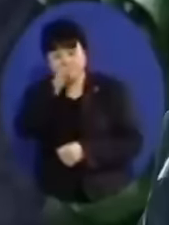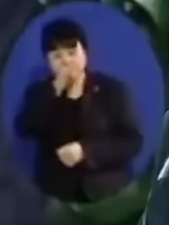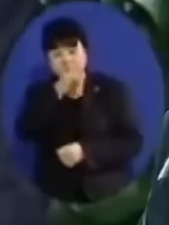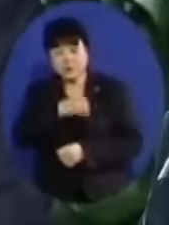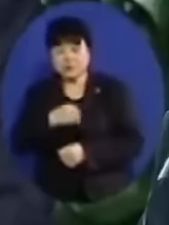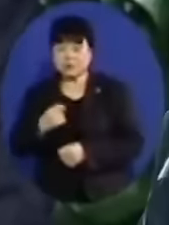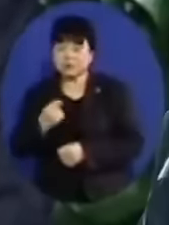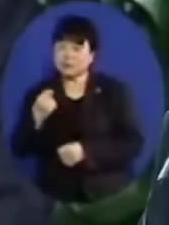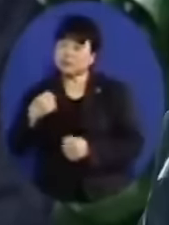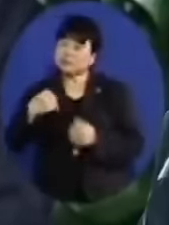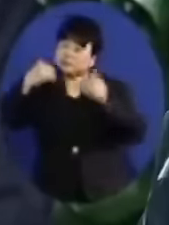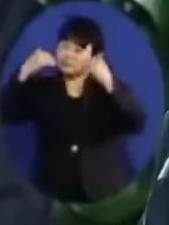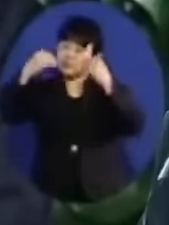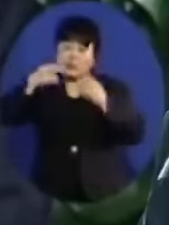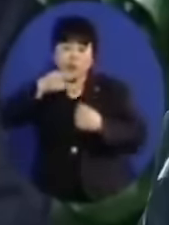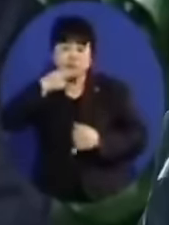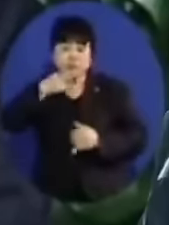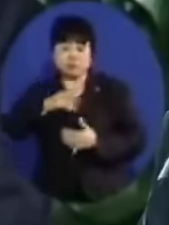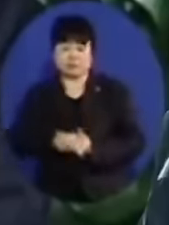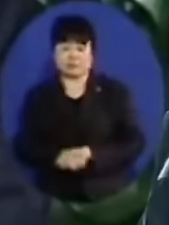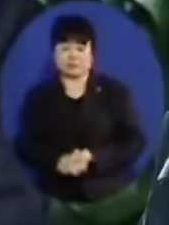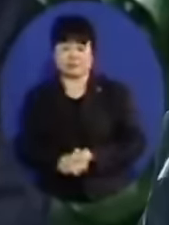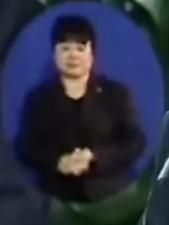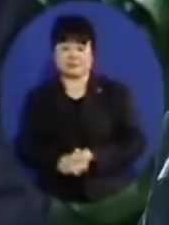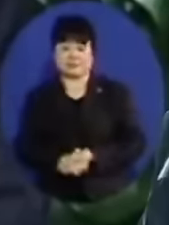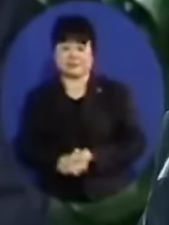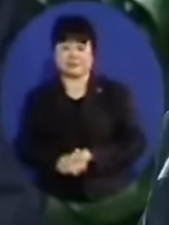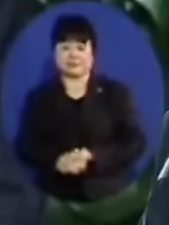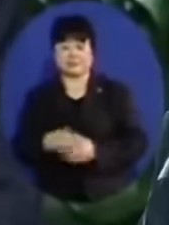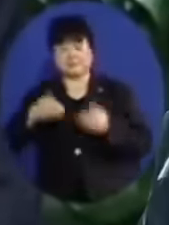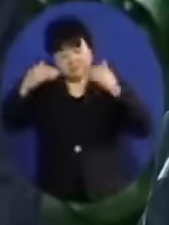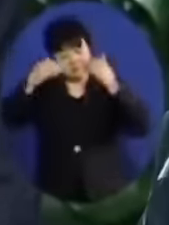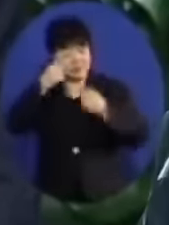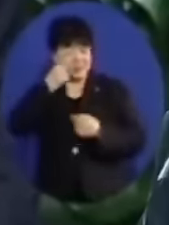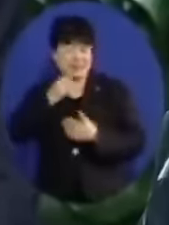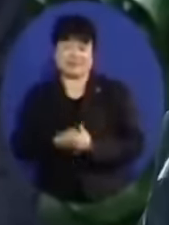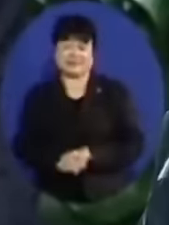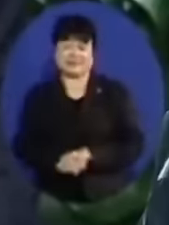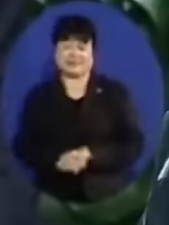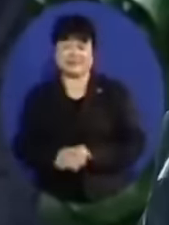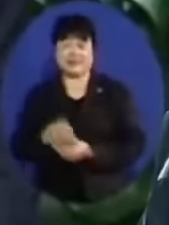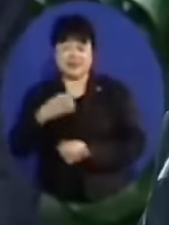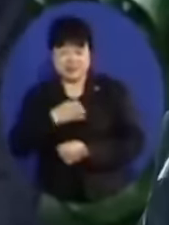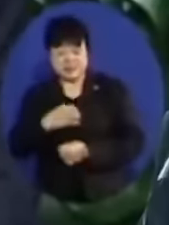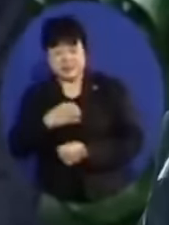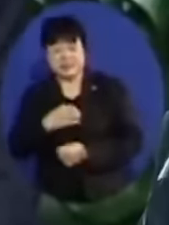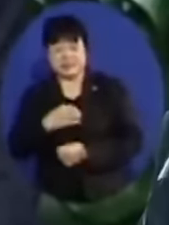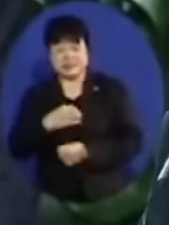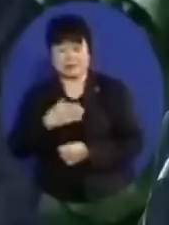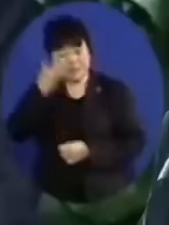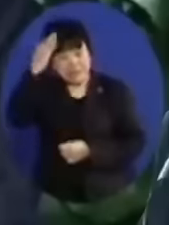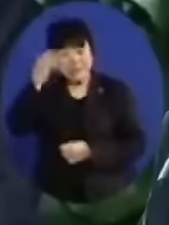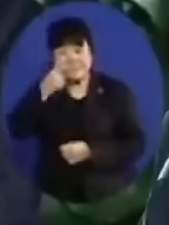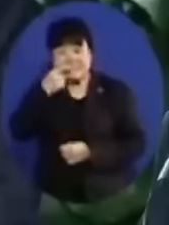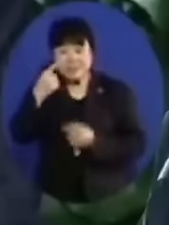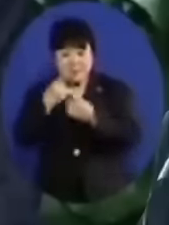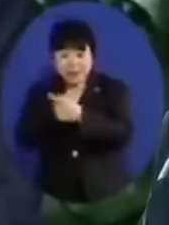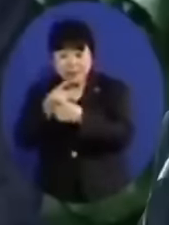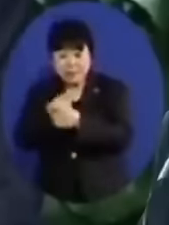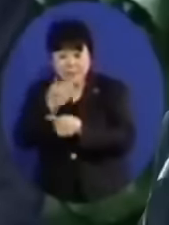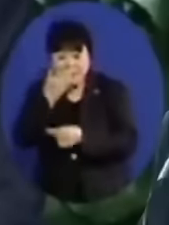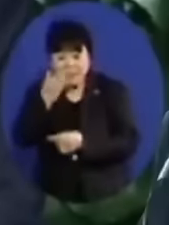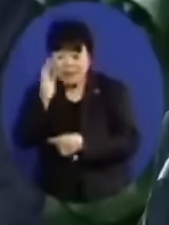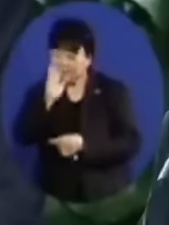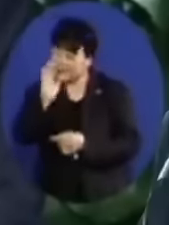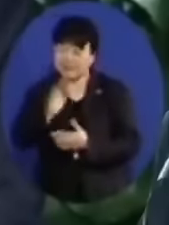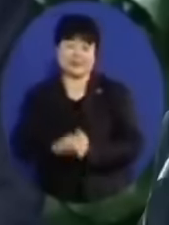키가 한 자나 커지면 좋겠는데 안 커져요. 염려한다고 까만 머리가 흰머리 되고 흰머리가 까만 머리도 안